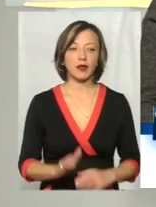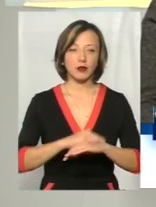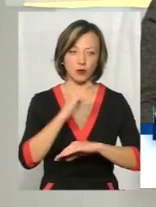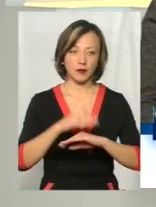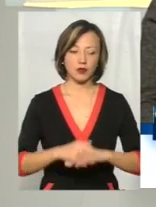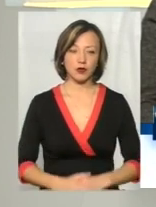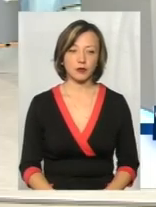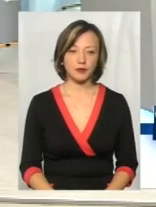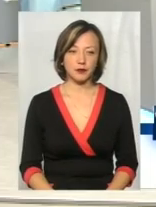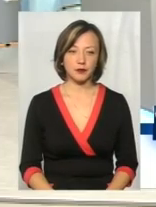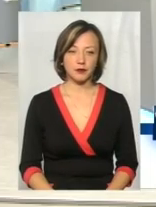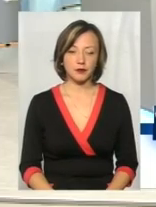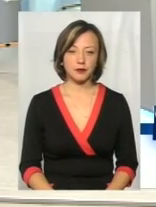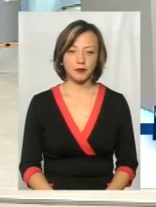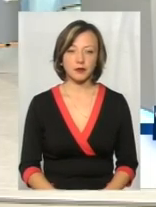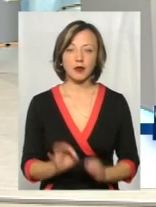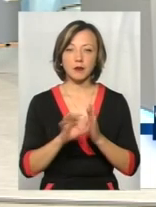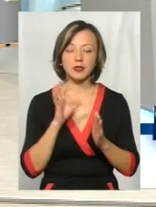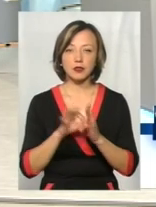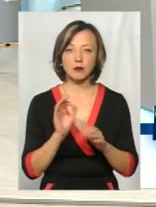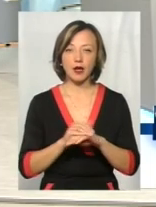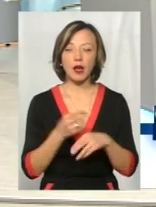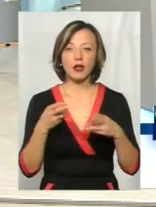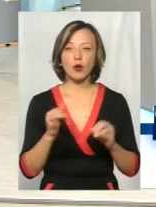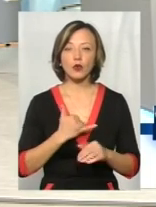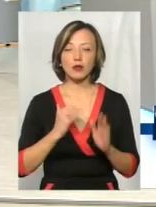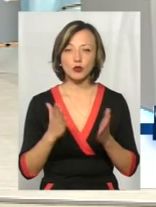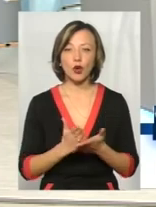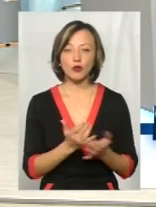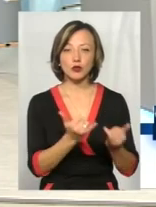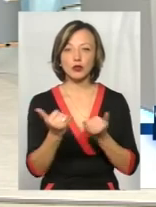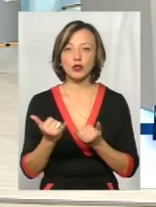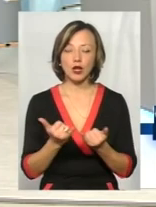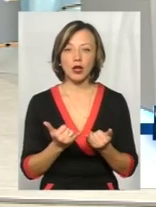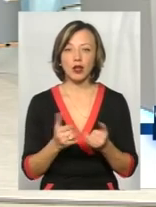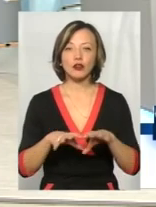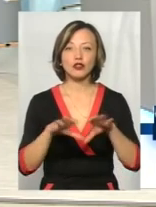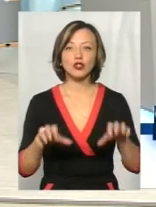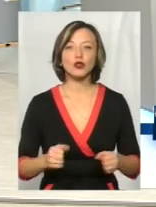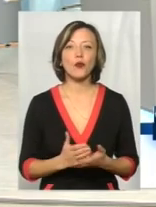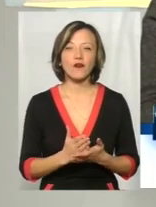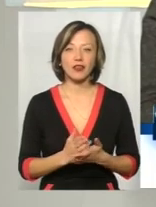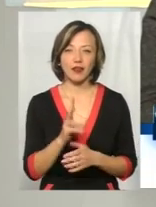вечір. Добрий. Подскажіть, будь ласка, де у нас будуть обслуговуватися чиновники?